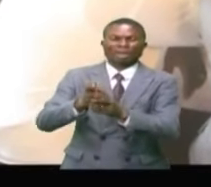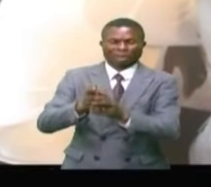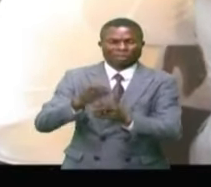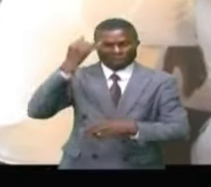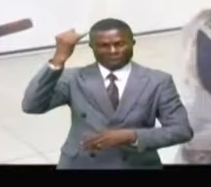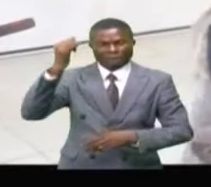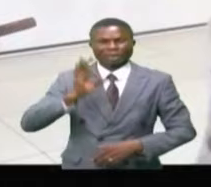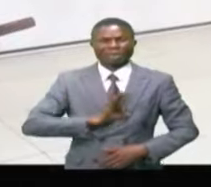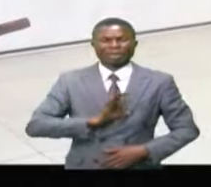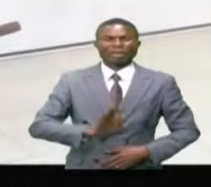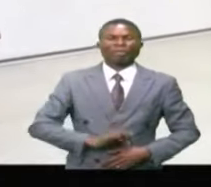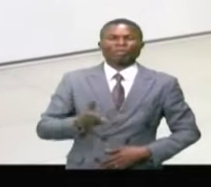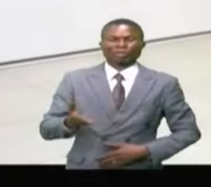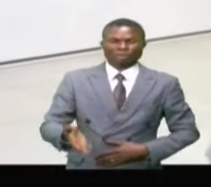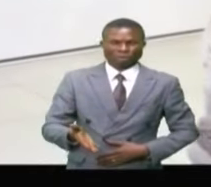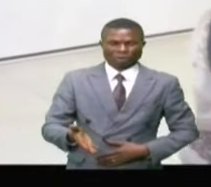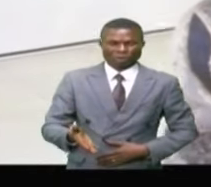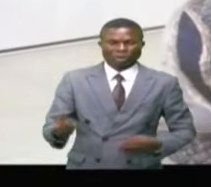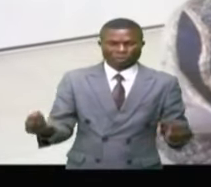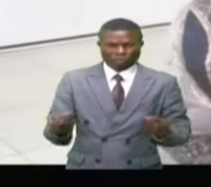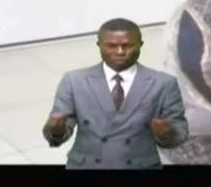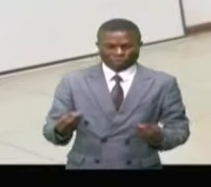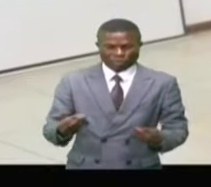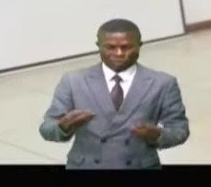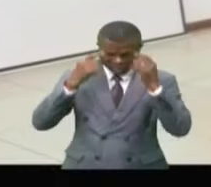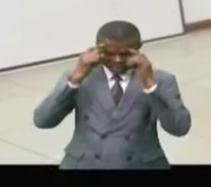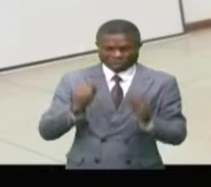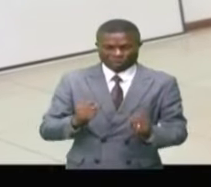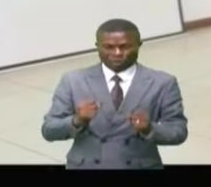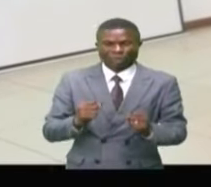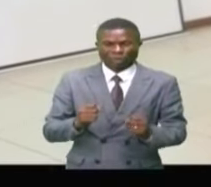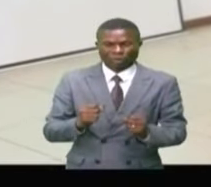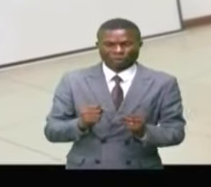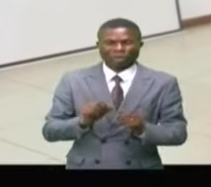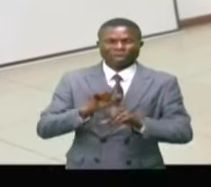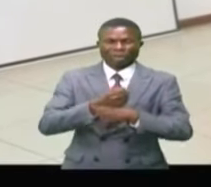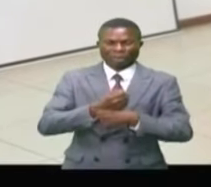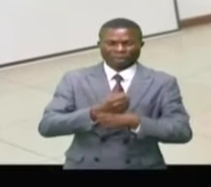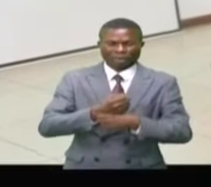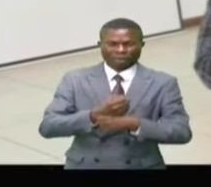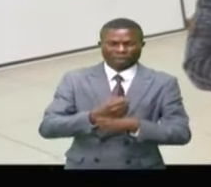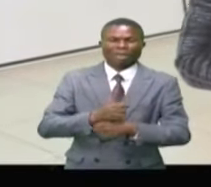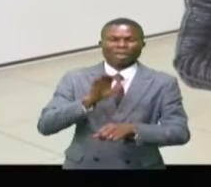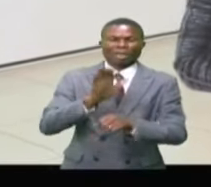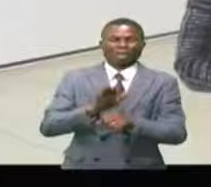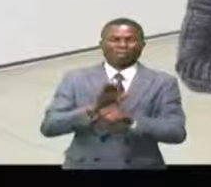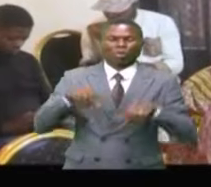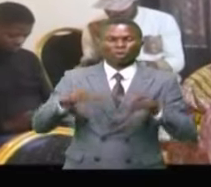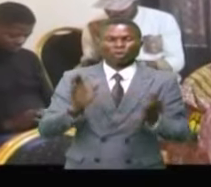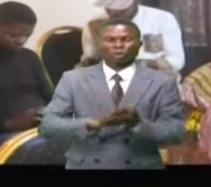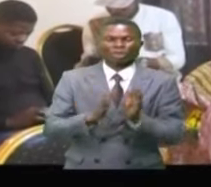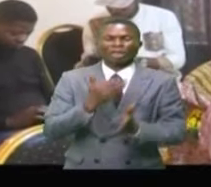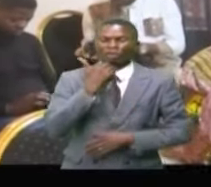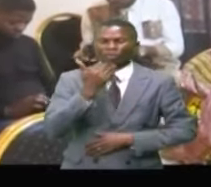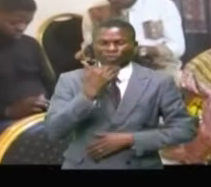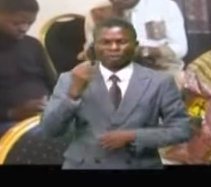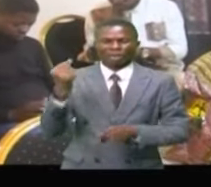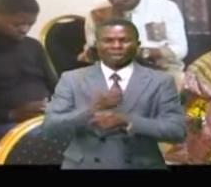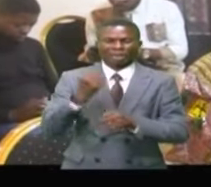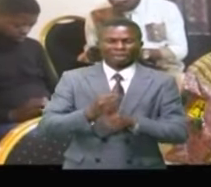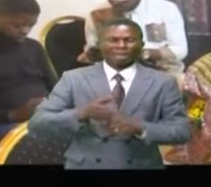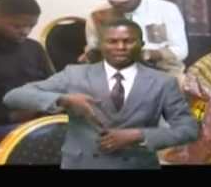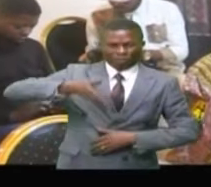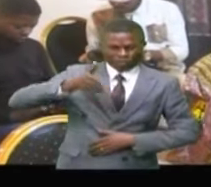de l'État, Félix-Antoine Tshisekedi Tshilombo, qui tient mordicus à la création d'une classe moyenne et à la professionnalisation